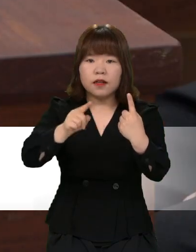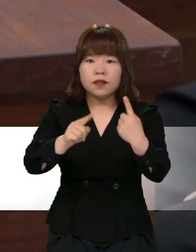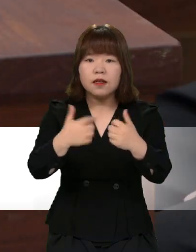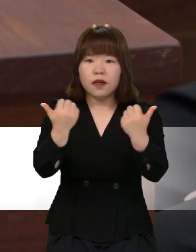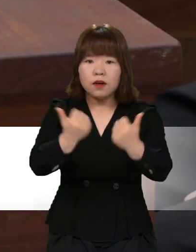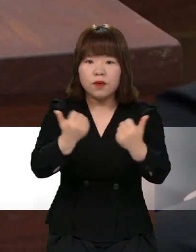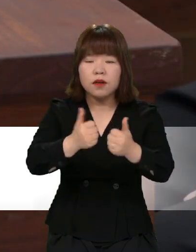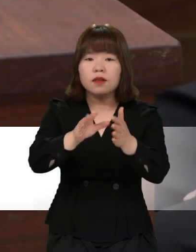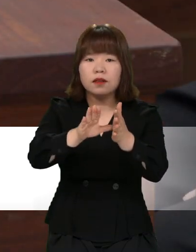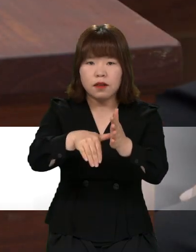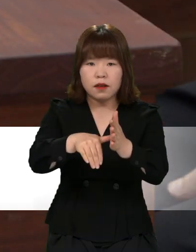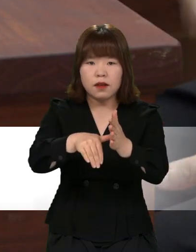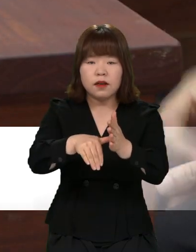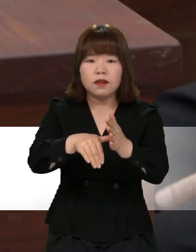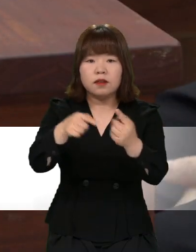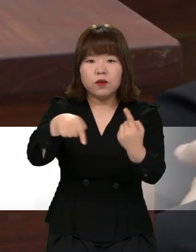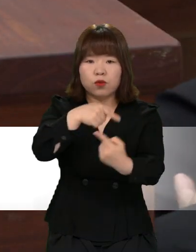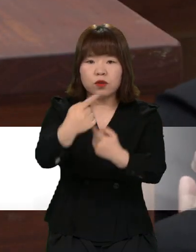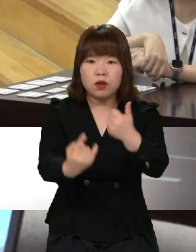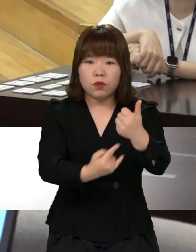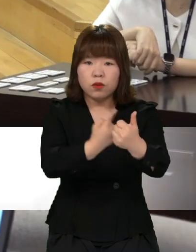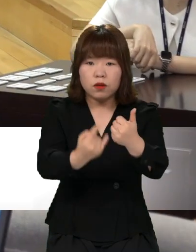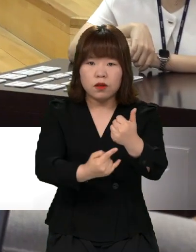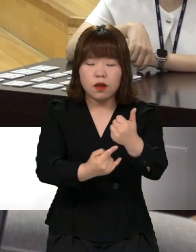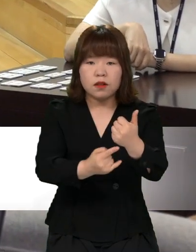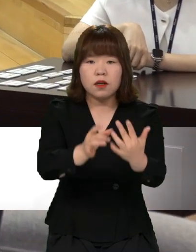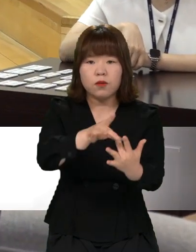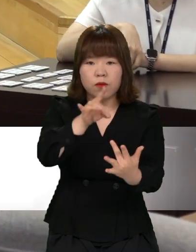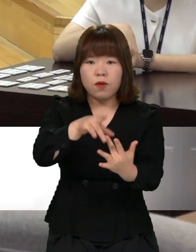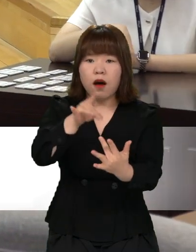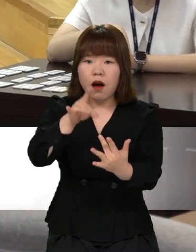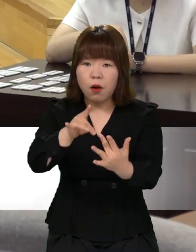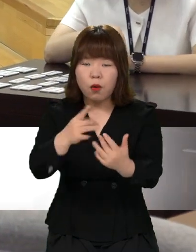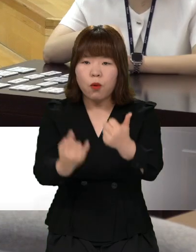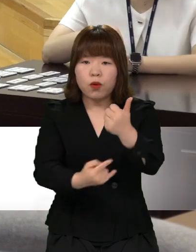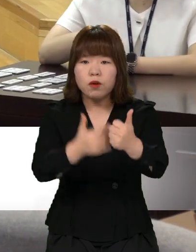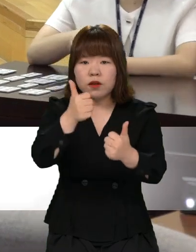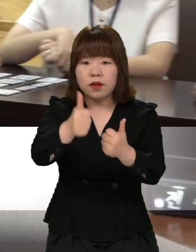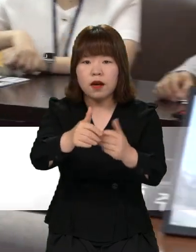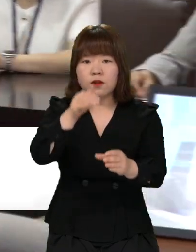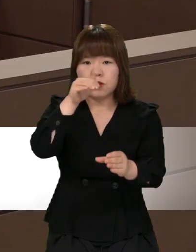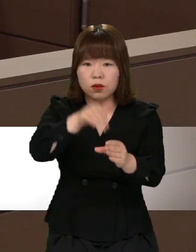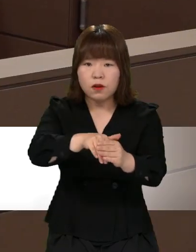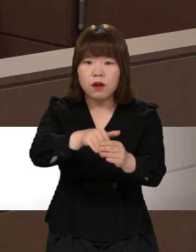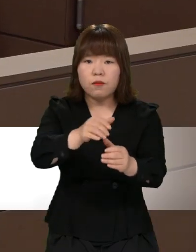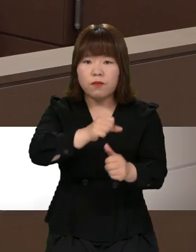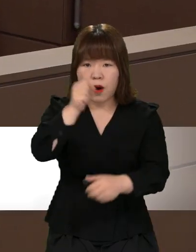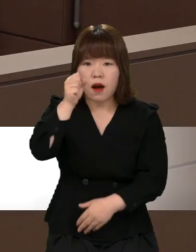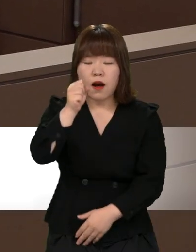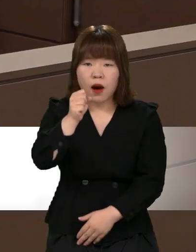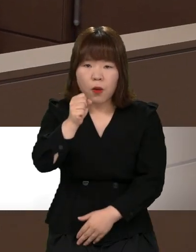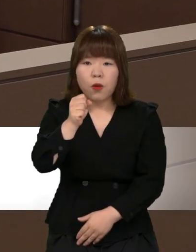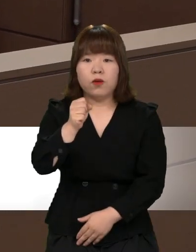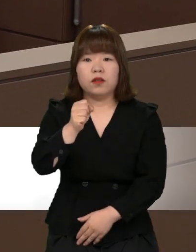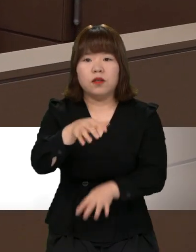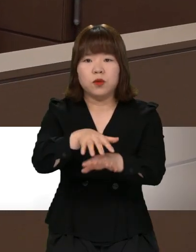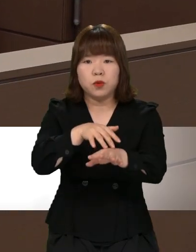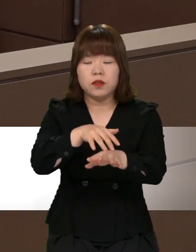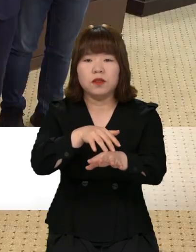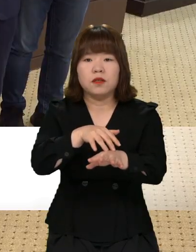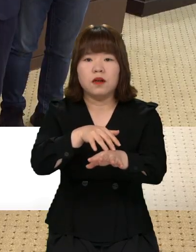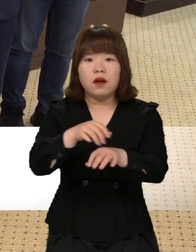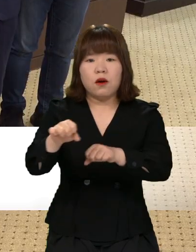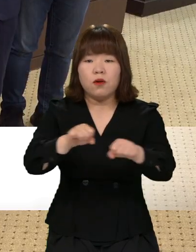제 1차 본회의에서 의회 운영위원회 위원 선임 후 위원장을 선출하며 제 9대 후반기 원구성을